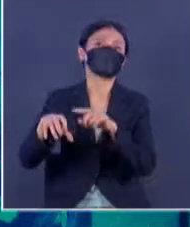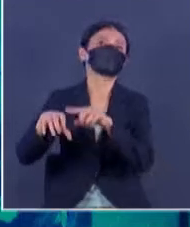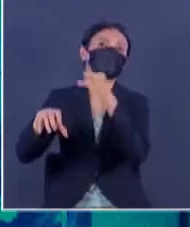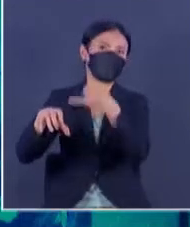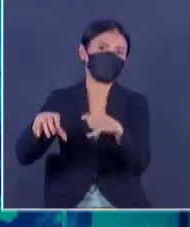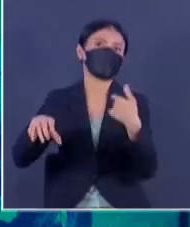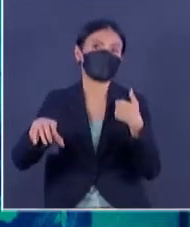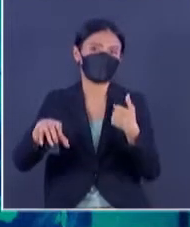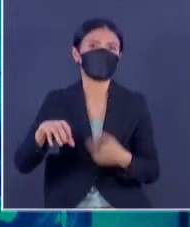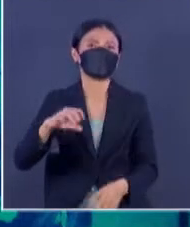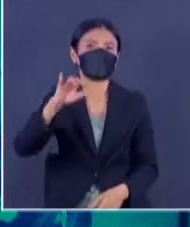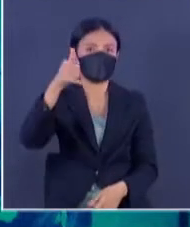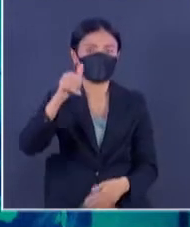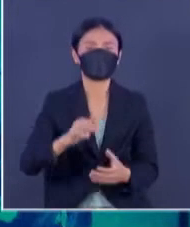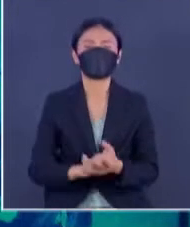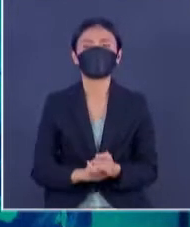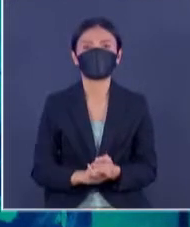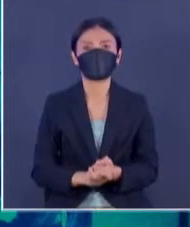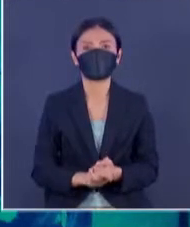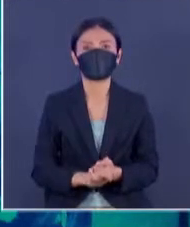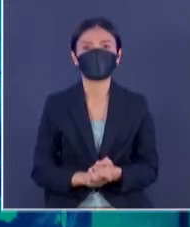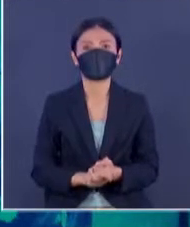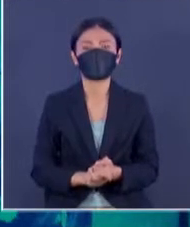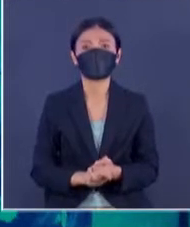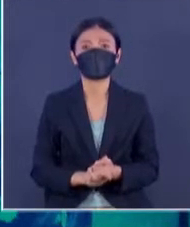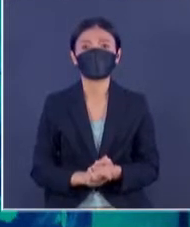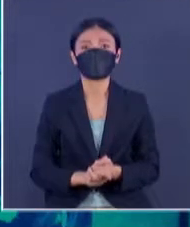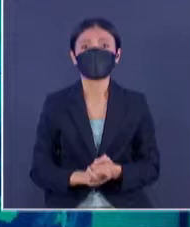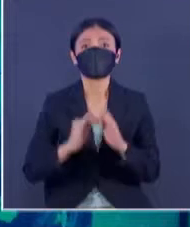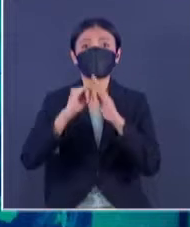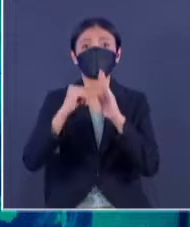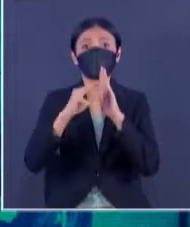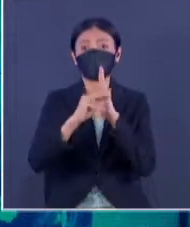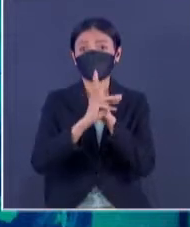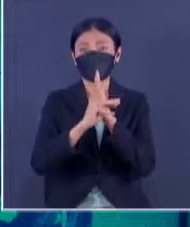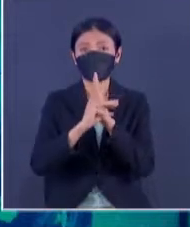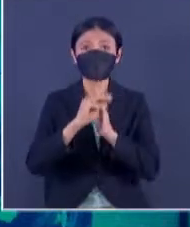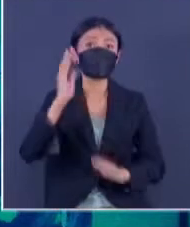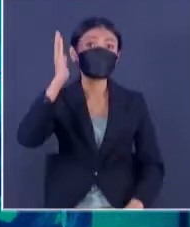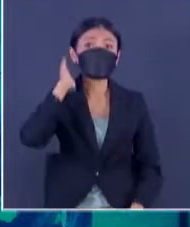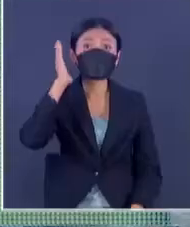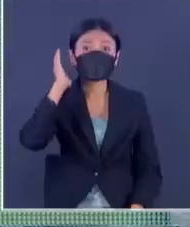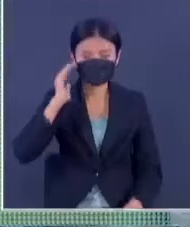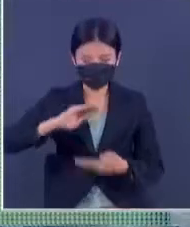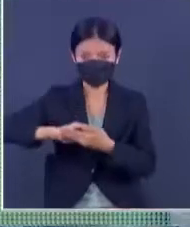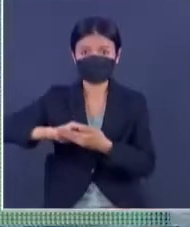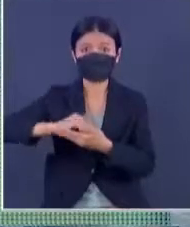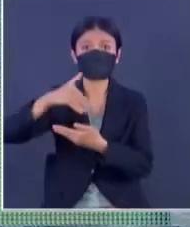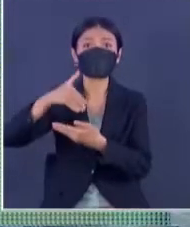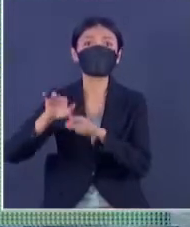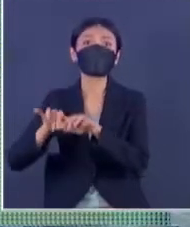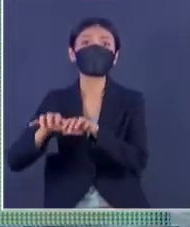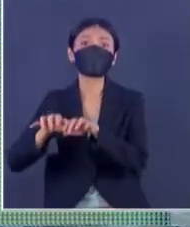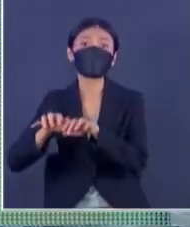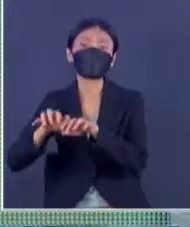็นกรณีที่มีหนุ่มคนหนึ่งในจังหวัดมุกดาหารนำคอมพิวเตอร์แล็ปท็อปค่ะมาขายที่ร้านคอมพิวเตอร์แห่งหนึ่งนะคะ